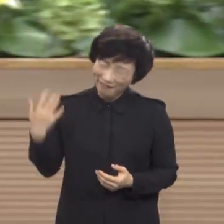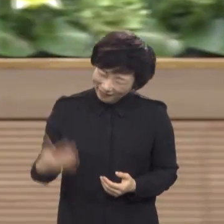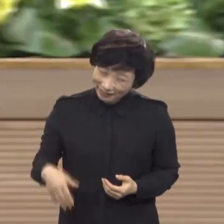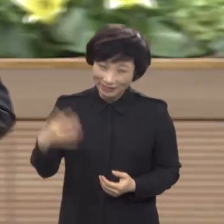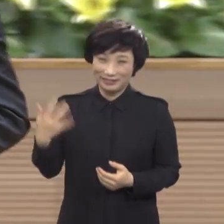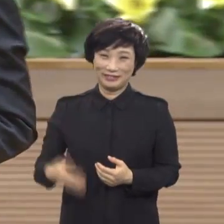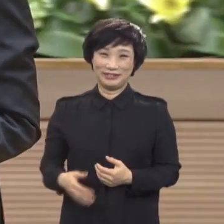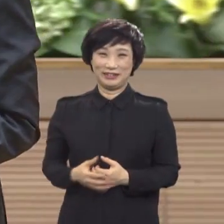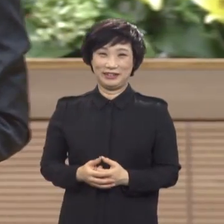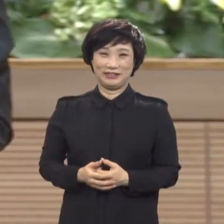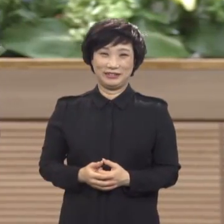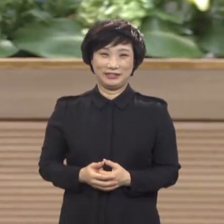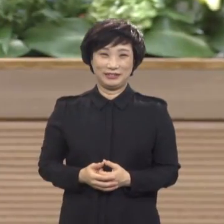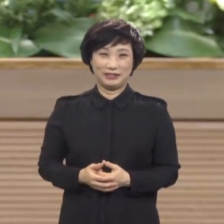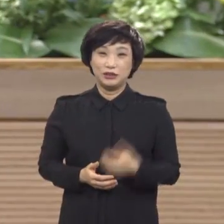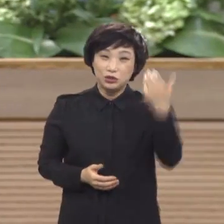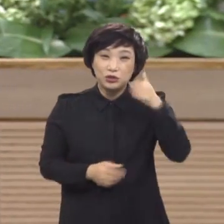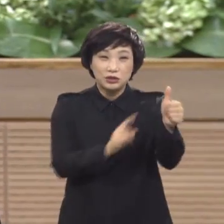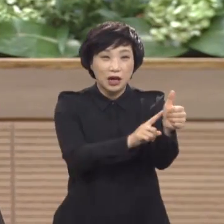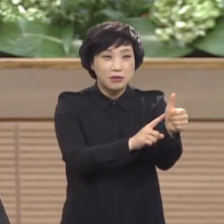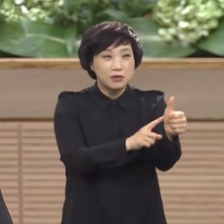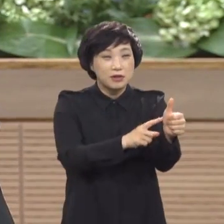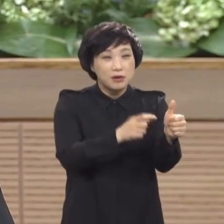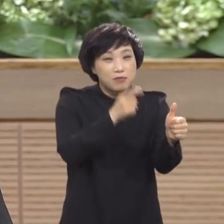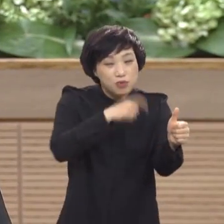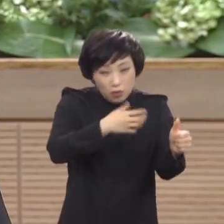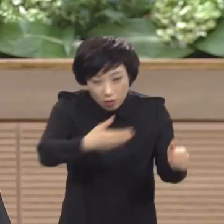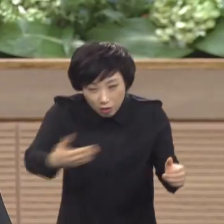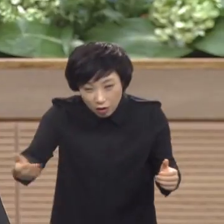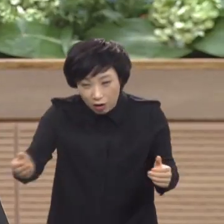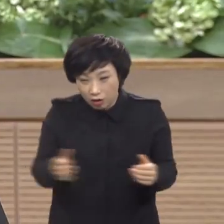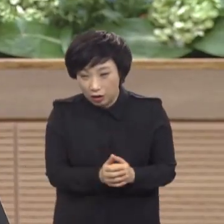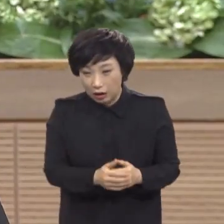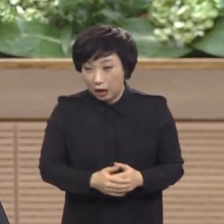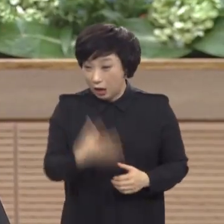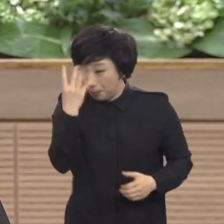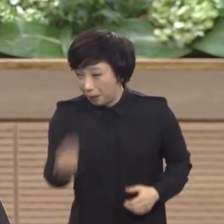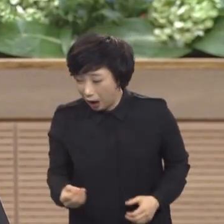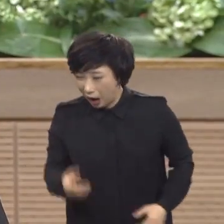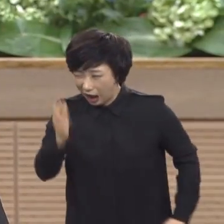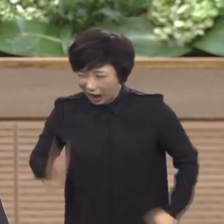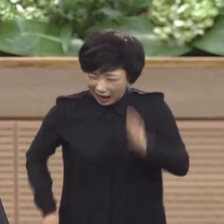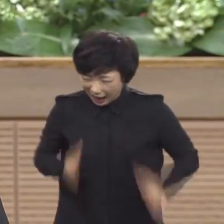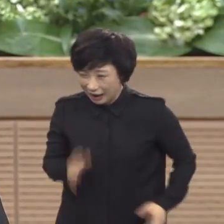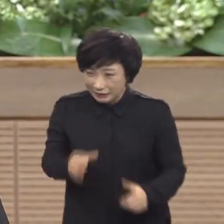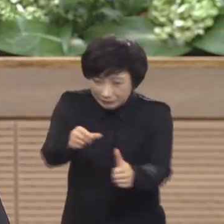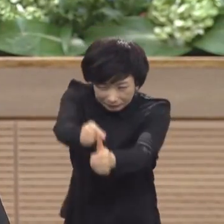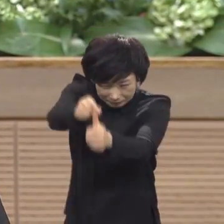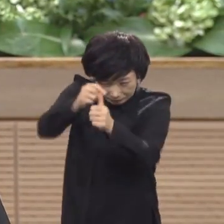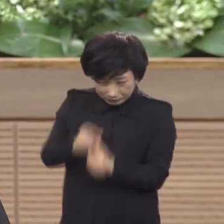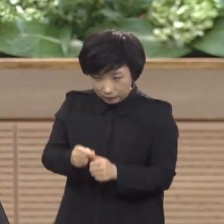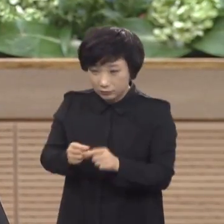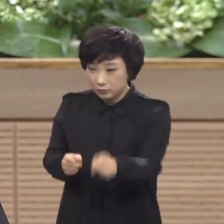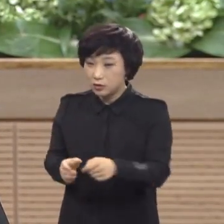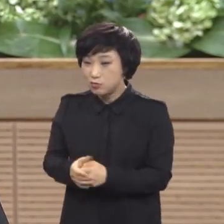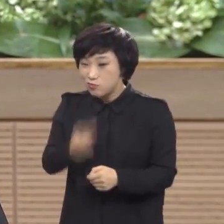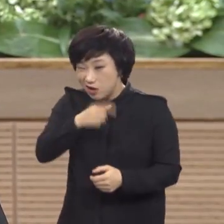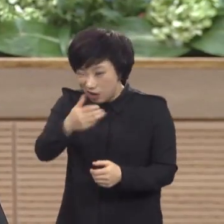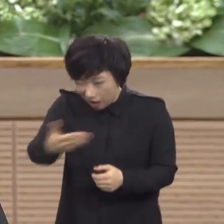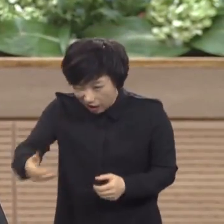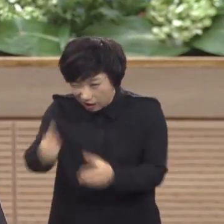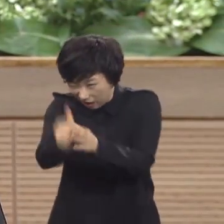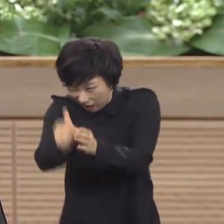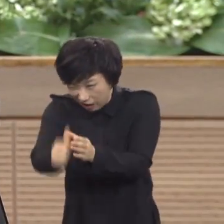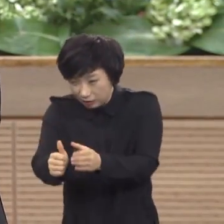어마어마하지. 어떤 사람이 물에 빠진 사람이 있어. 쫓아가서 건져놓고 내가 당신 물에 빠진 거